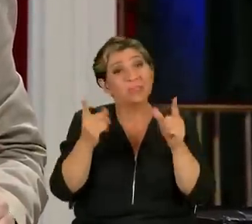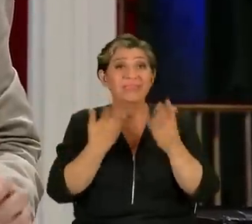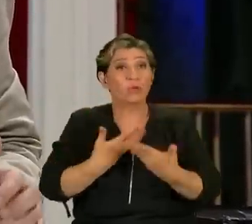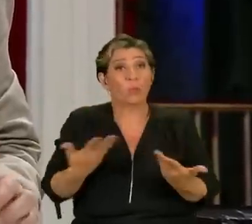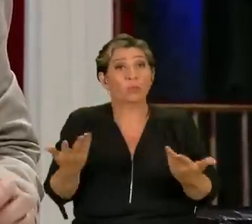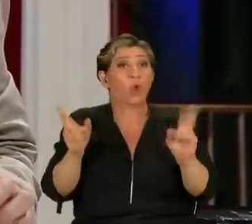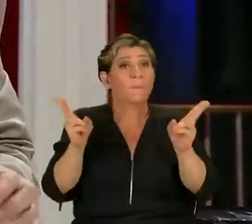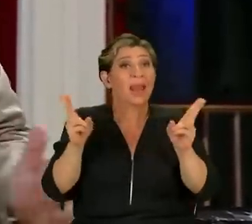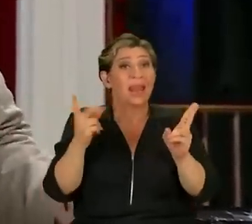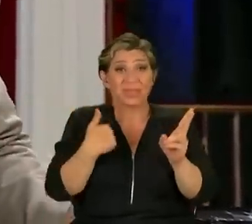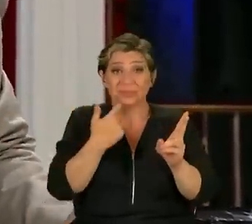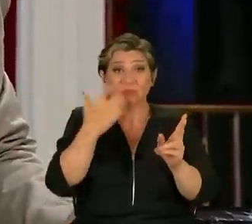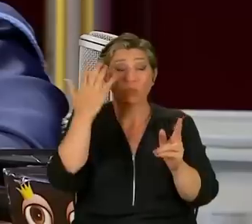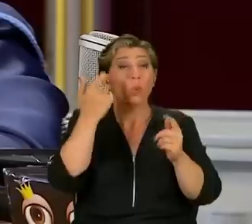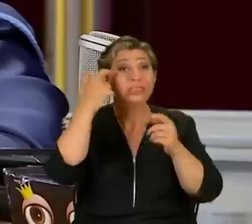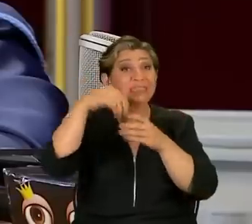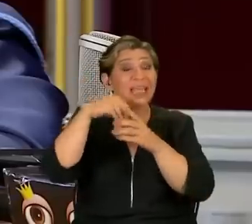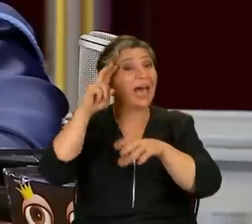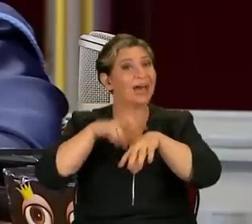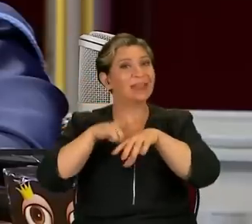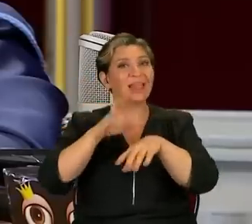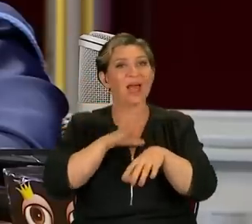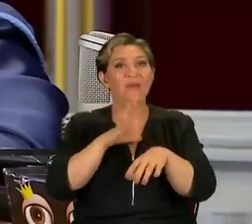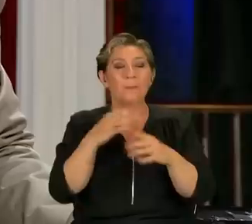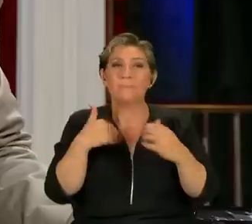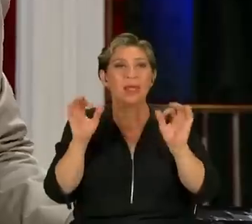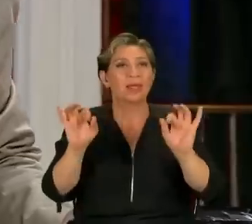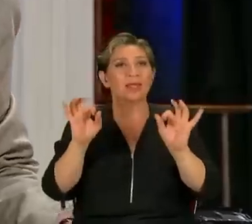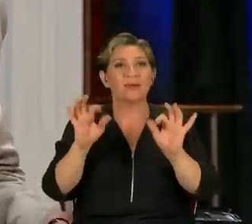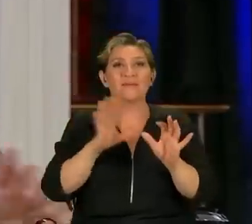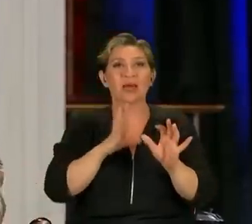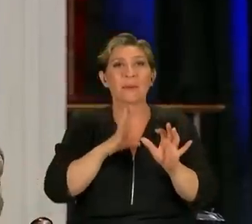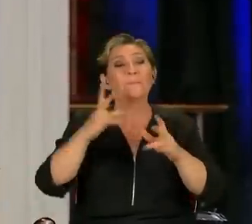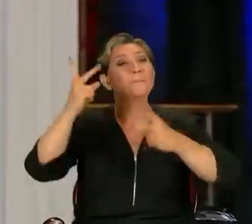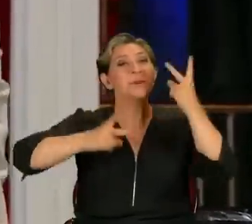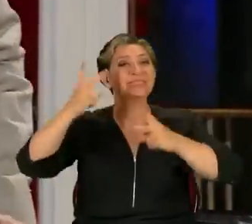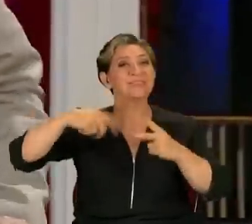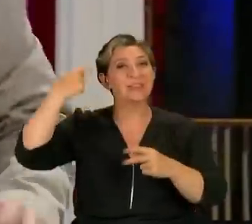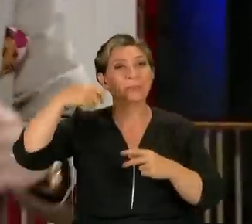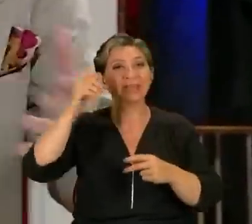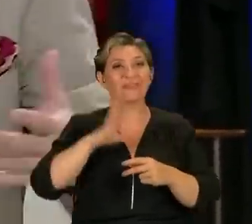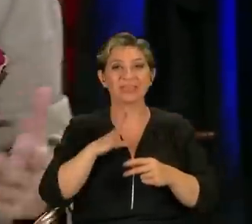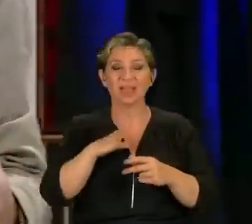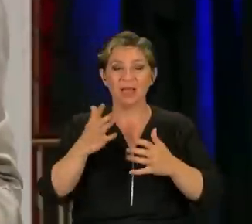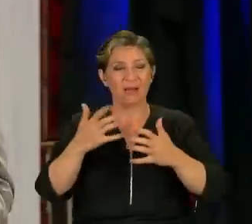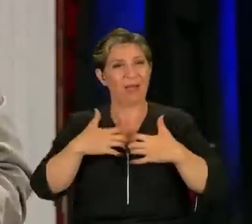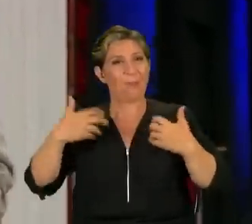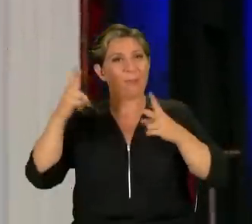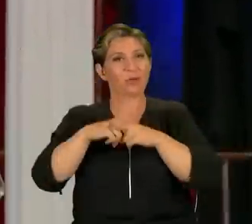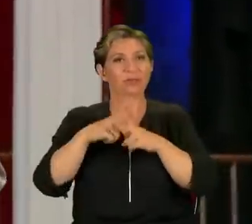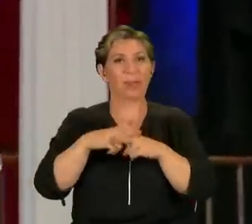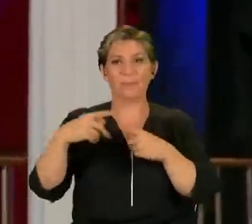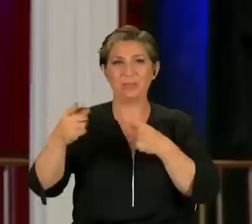çökecek. Normal. Ama orada neler var? Ben hep bu izleri taşıyorum. Hani nasıl bazı filmlerde vardır. Hani kahraman